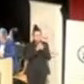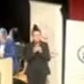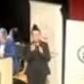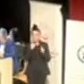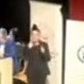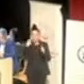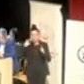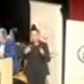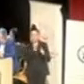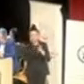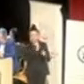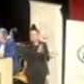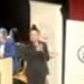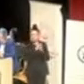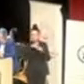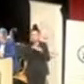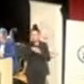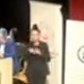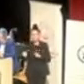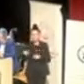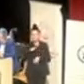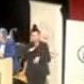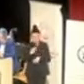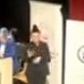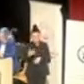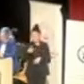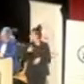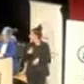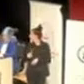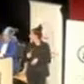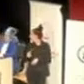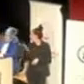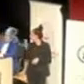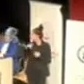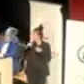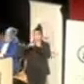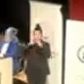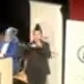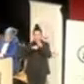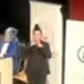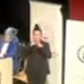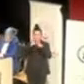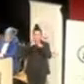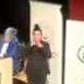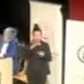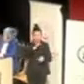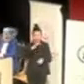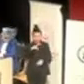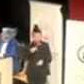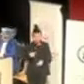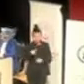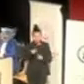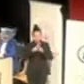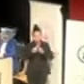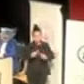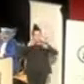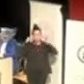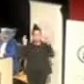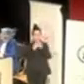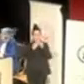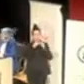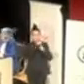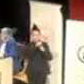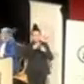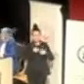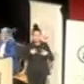leşelerinde eserlerdir. Sırada EDES var, elektronik yayınları derleme sistemi. Milli kütüphanenin temel görevlerinden biri